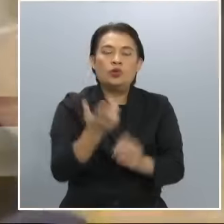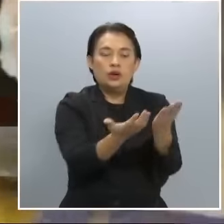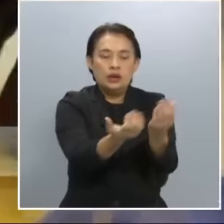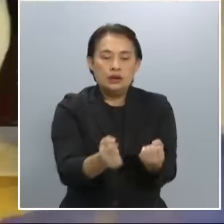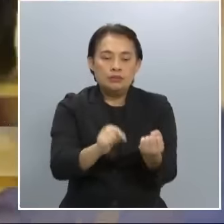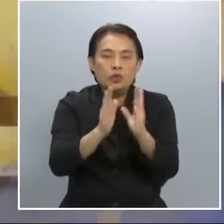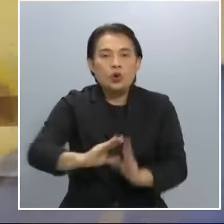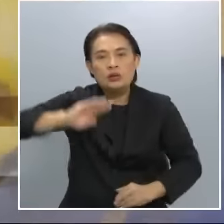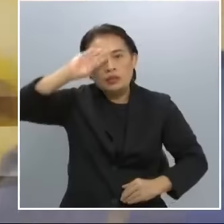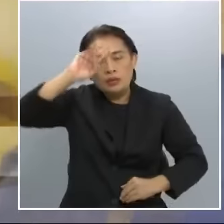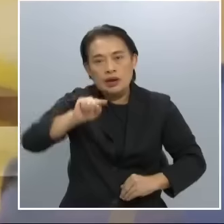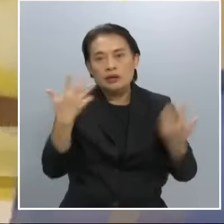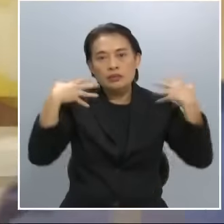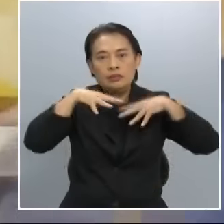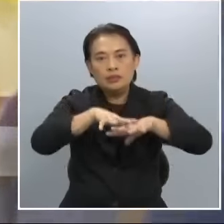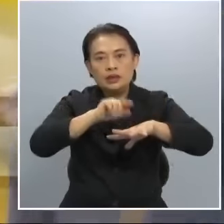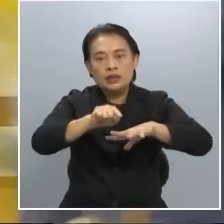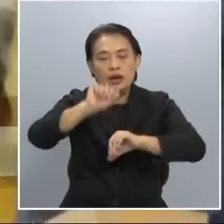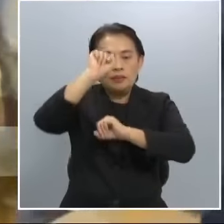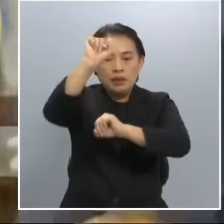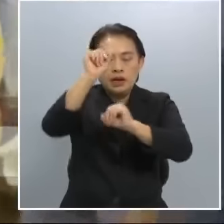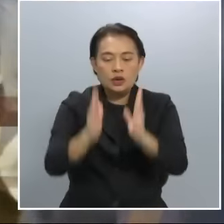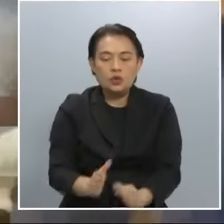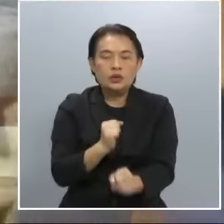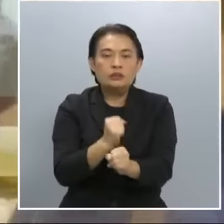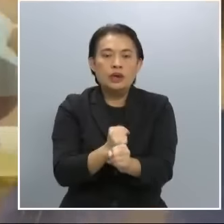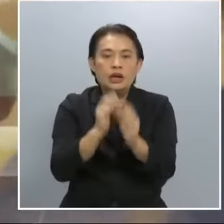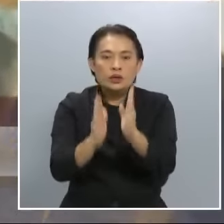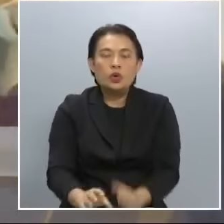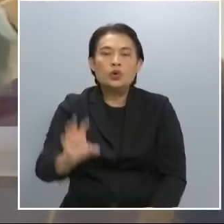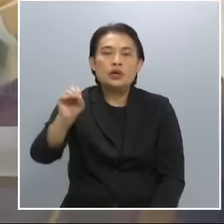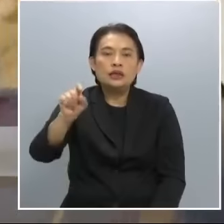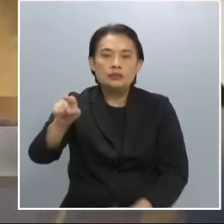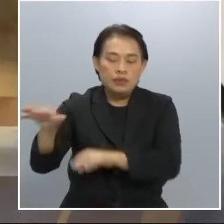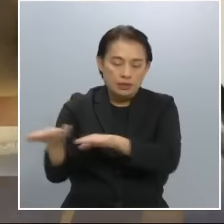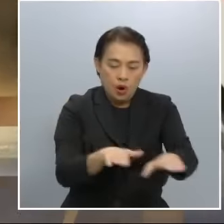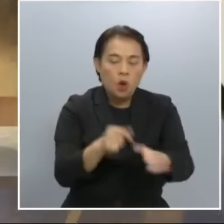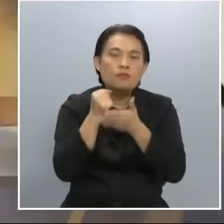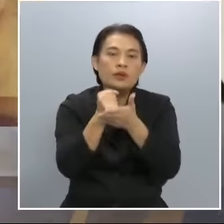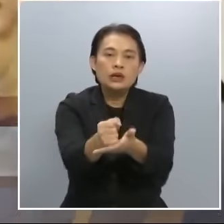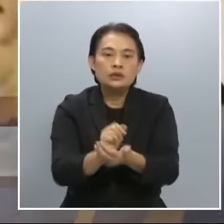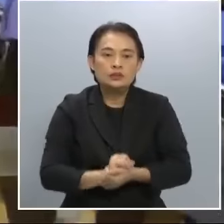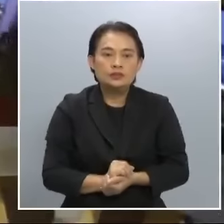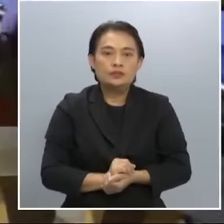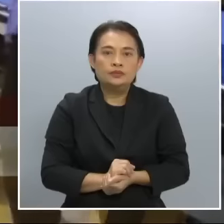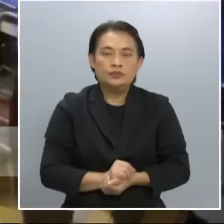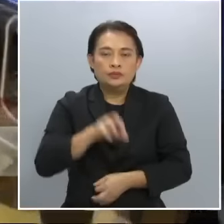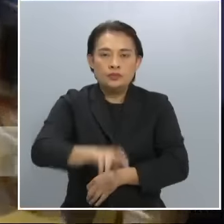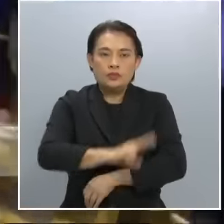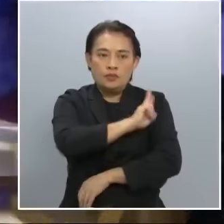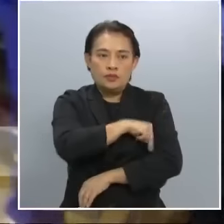ได้รับการติดต่อมีการประกาศเรียกเจ้าหน้าที่ประมาณ50ชีวิตเข้ามาเตรียมรับมือมาตรการของโรงพยาบาลเ